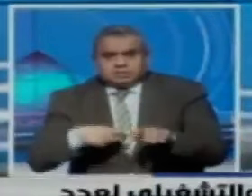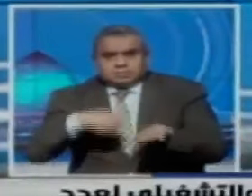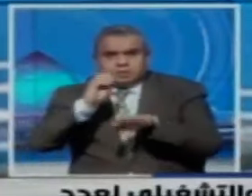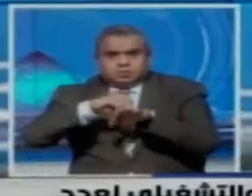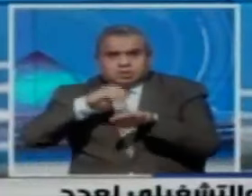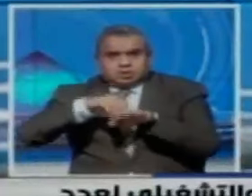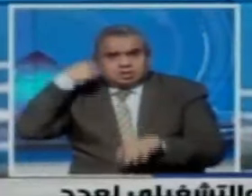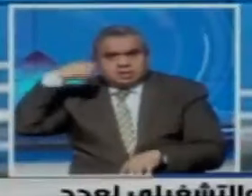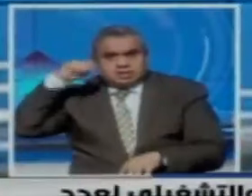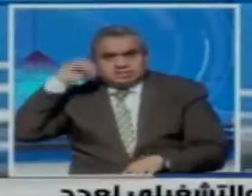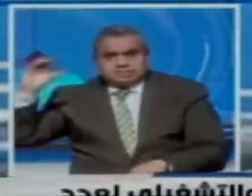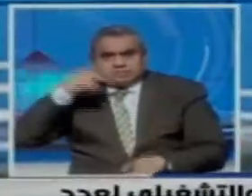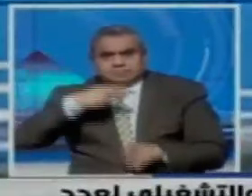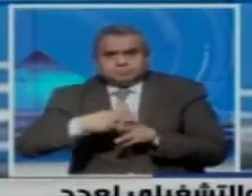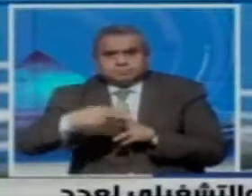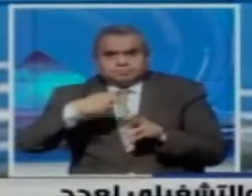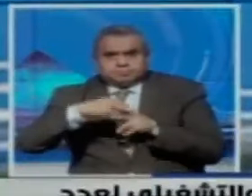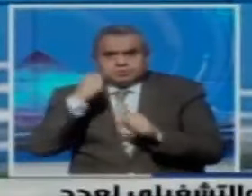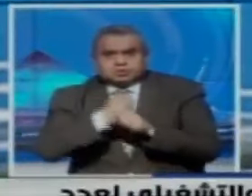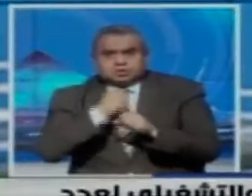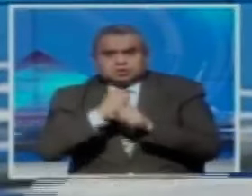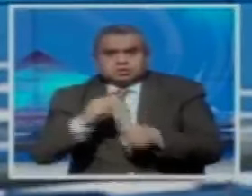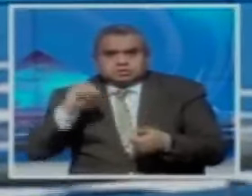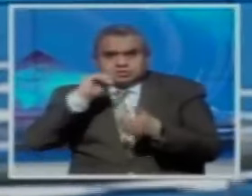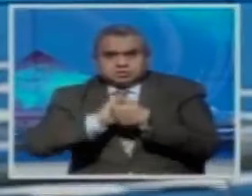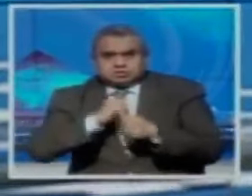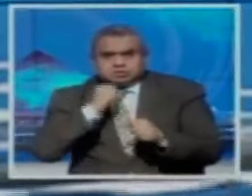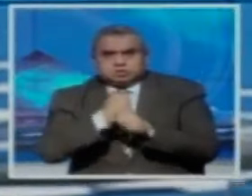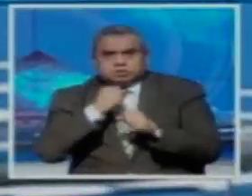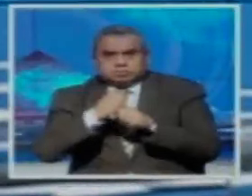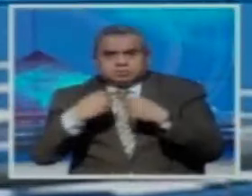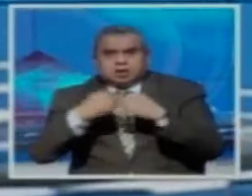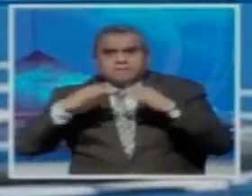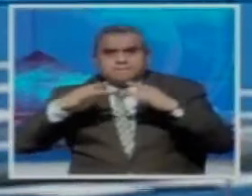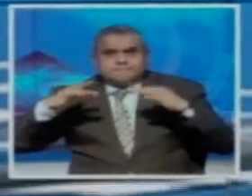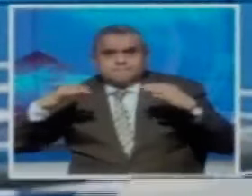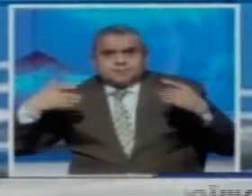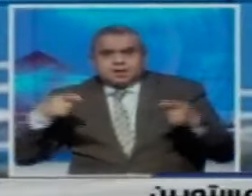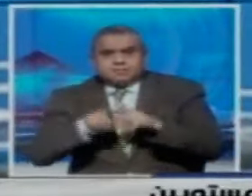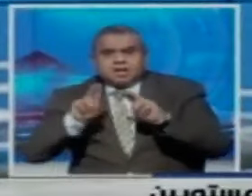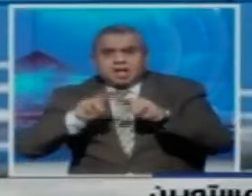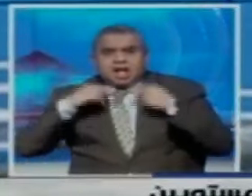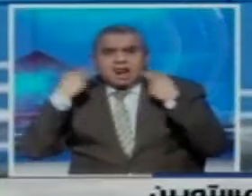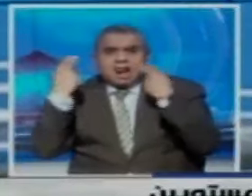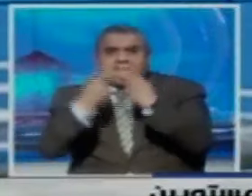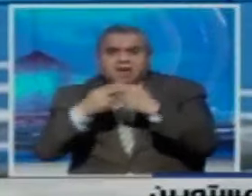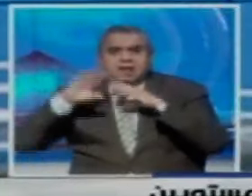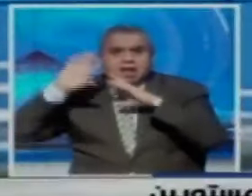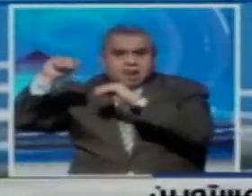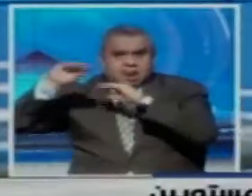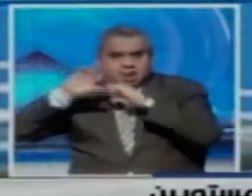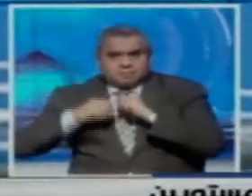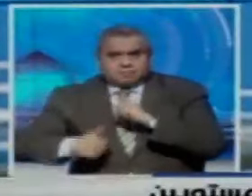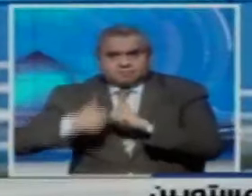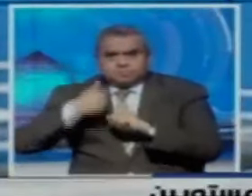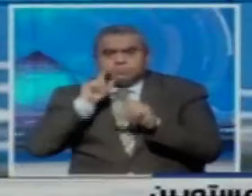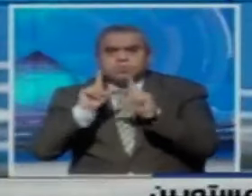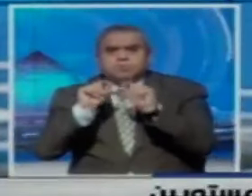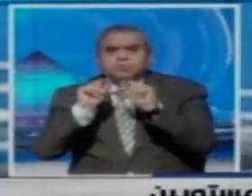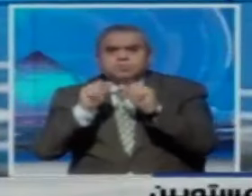الاجتماع وجه الرئيس السيسي بمواصلة العمل على تعزيز نشاط الموانئ المصرية على المستويين الإقليمي والعالمي